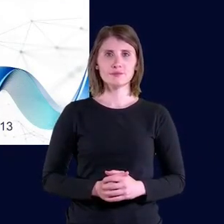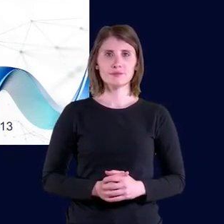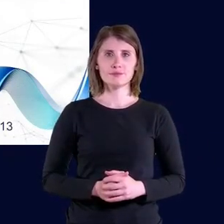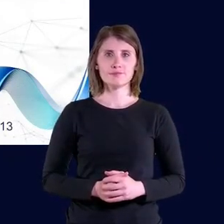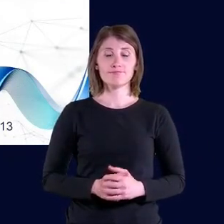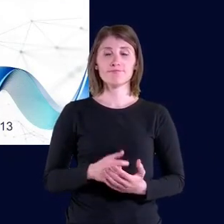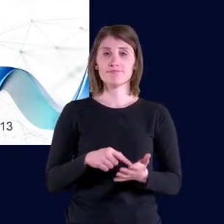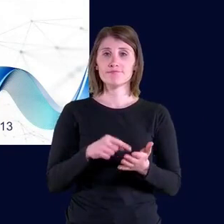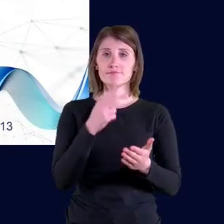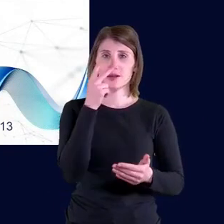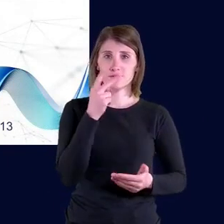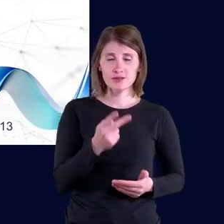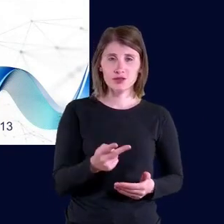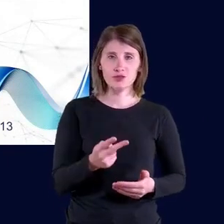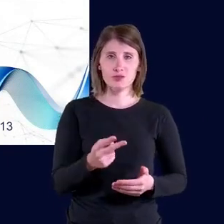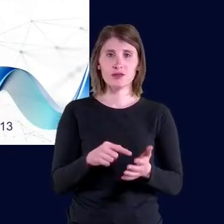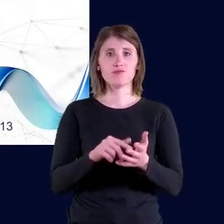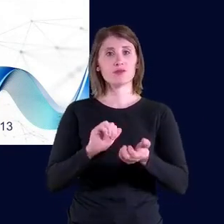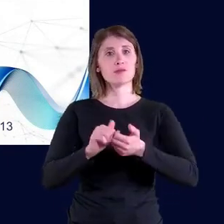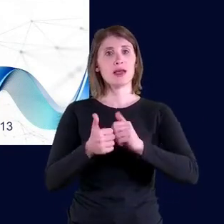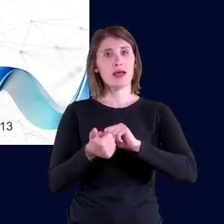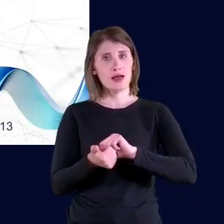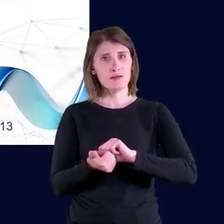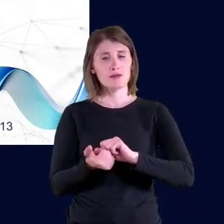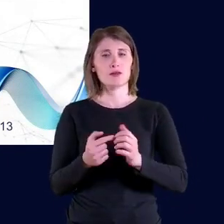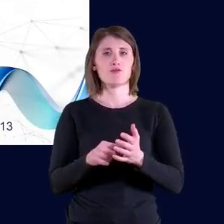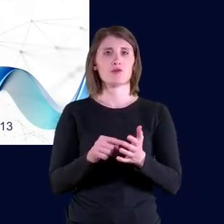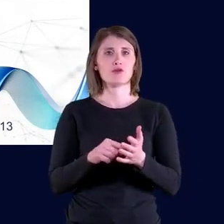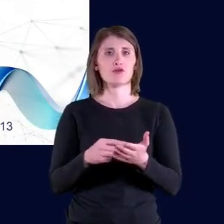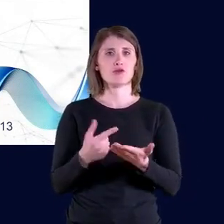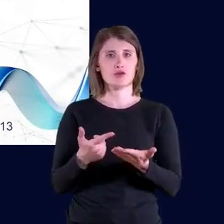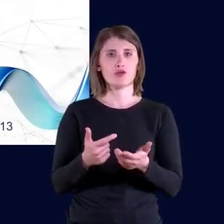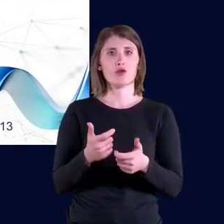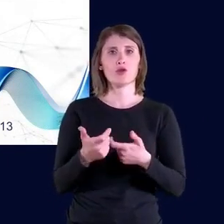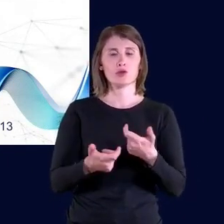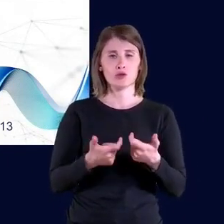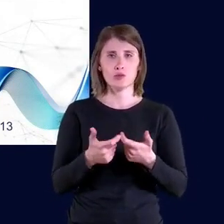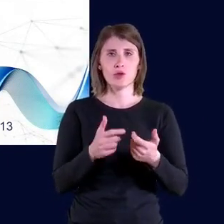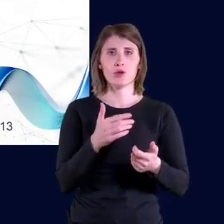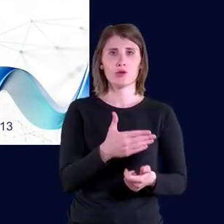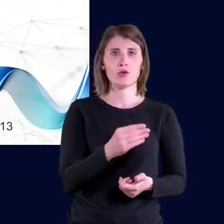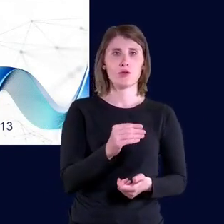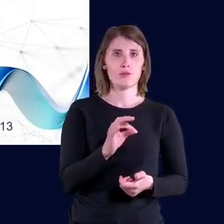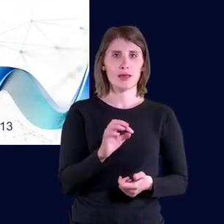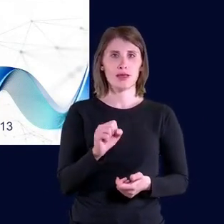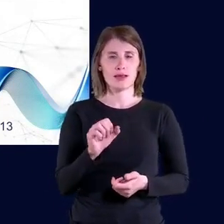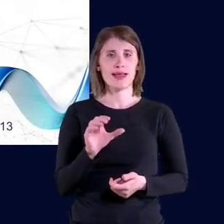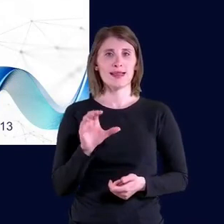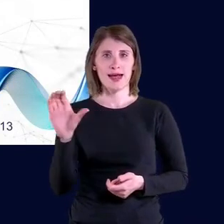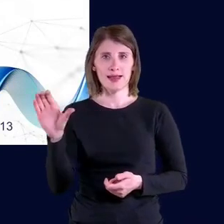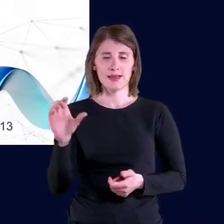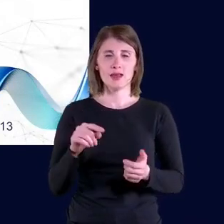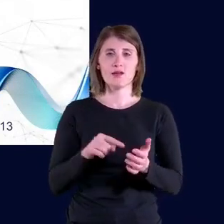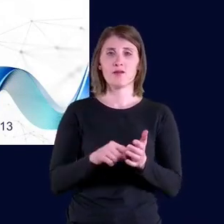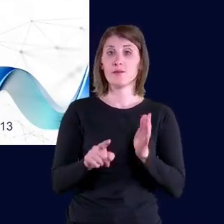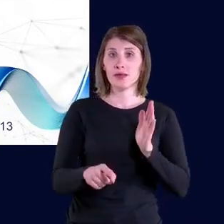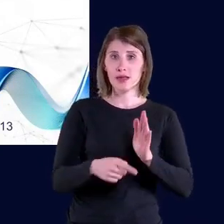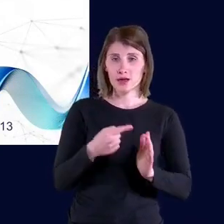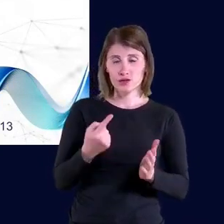Widzimy tutaj zmianę jaka została dokonana w widoku metadanych pierwszej kolejności